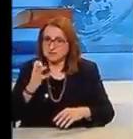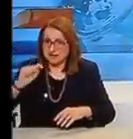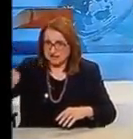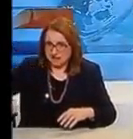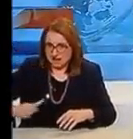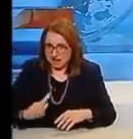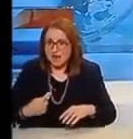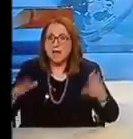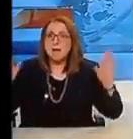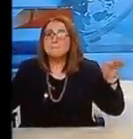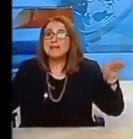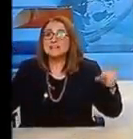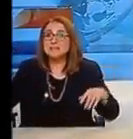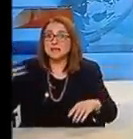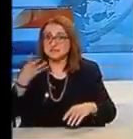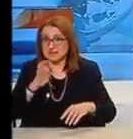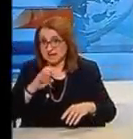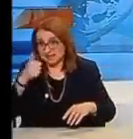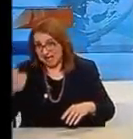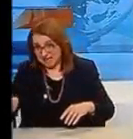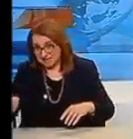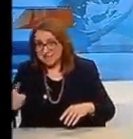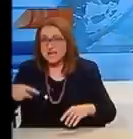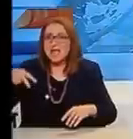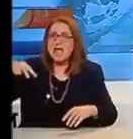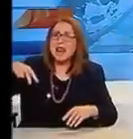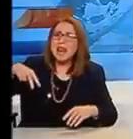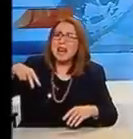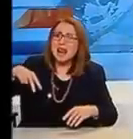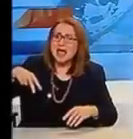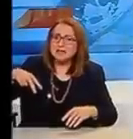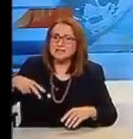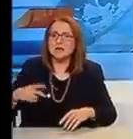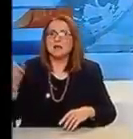Δήμος Περιστερίου με 46, ο Δήμος Λαρισαίων